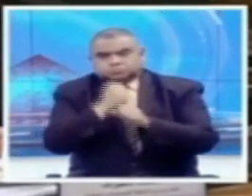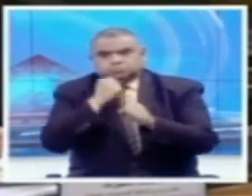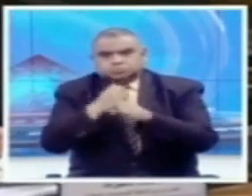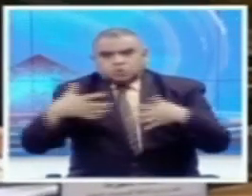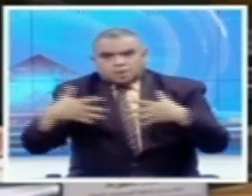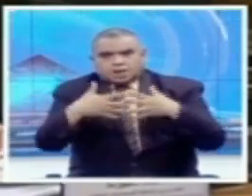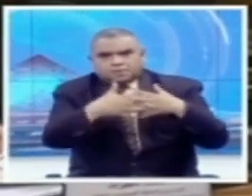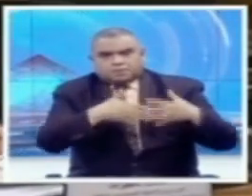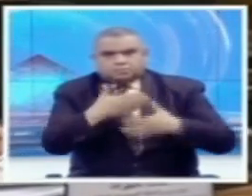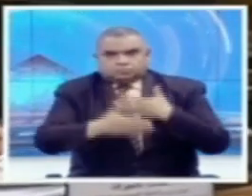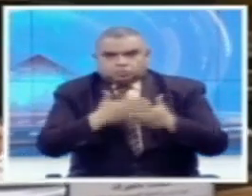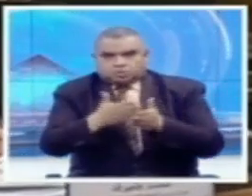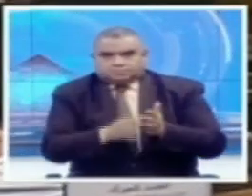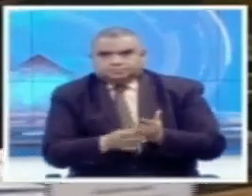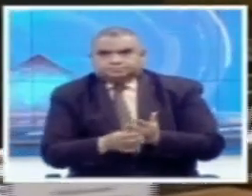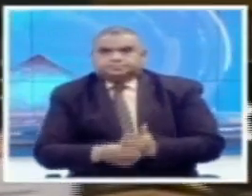إطلاقها.